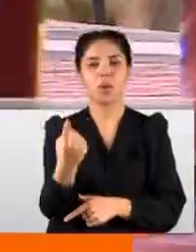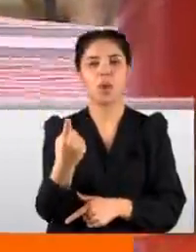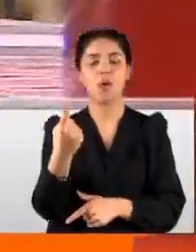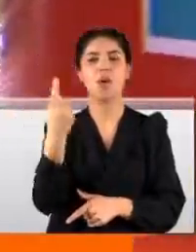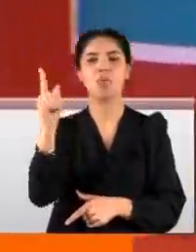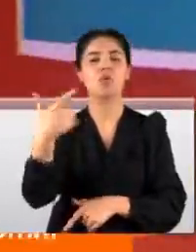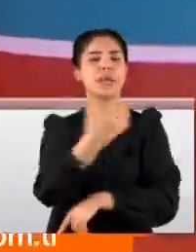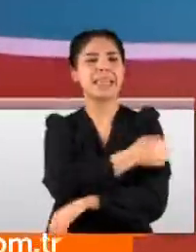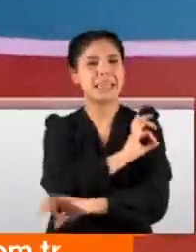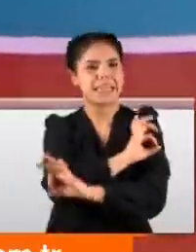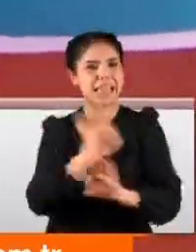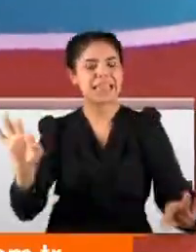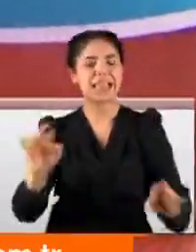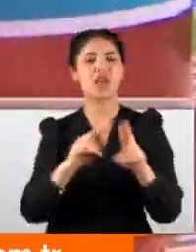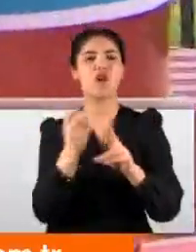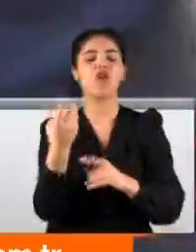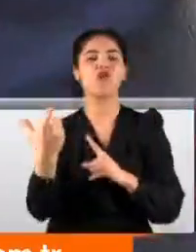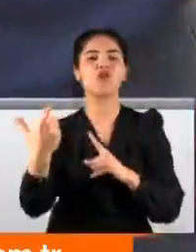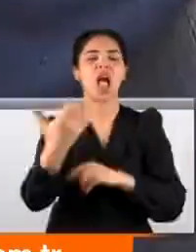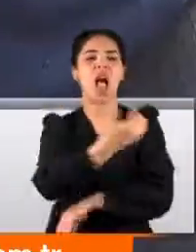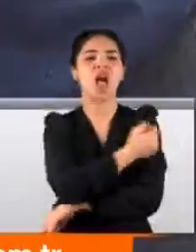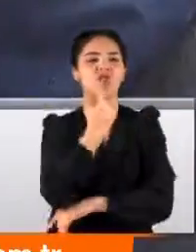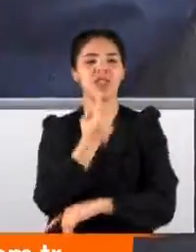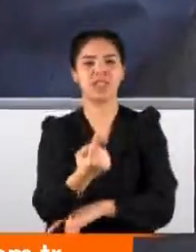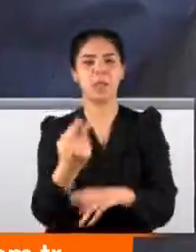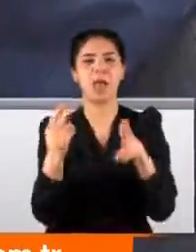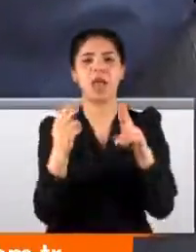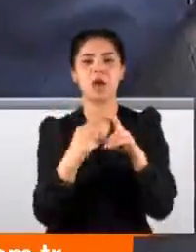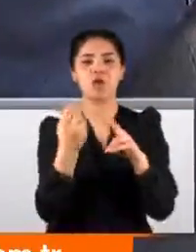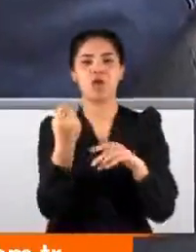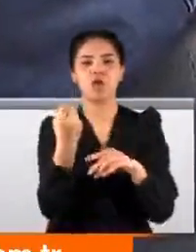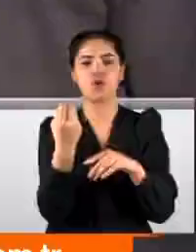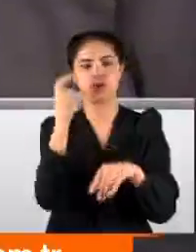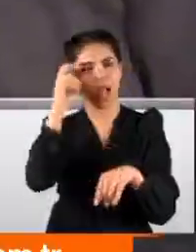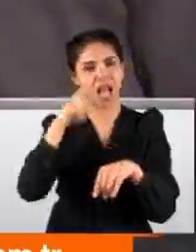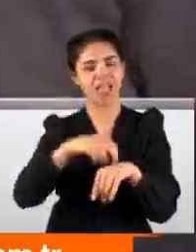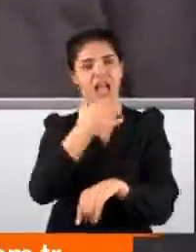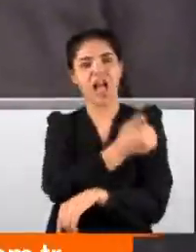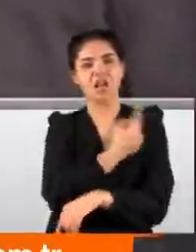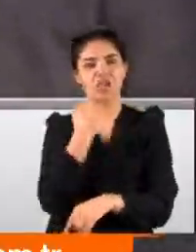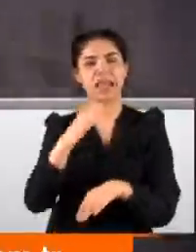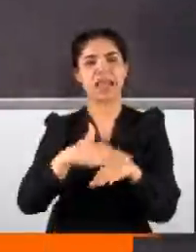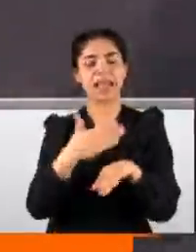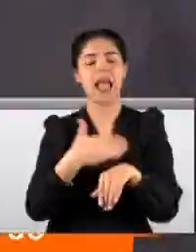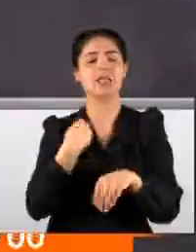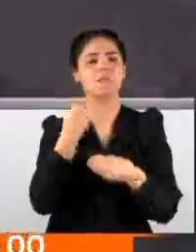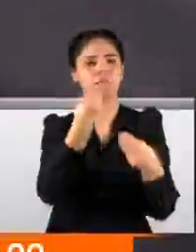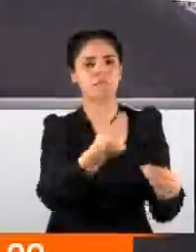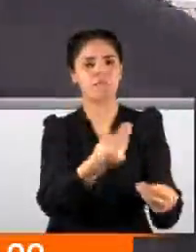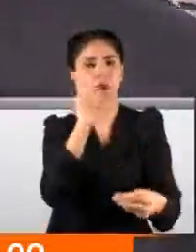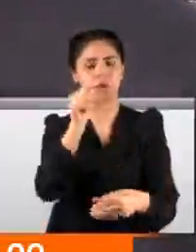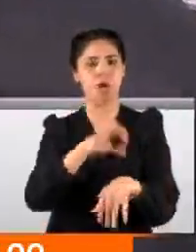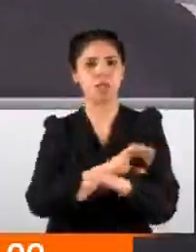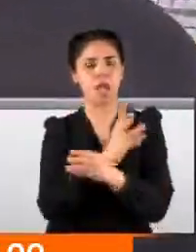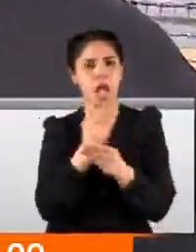balığı iğnesiz bir koronavirüs aşısı. Korona hatırlatıcı aşısı. Bunu kendime uyguladım. İki günde hastalığım anında yok